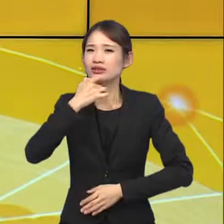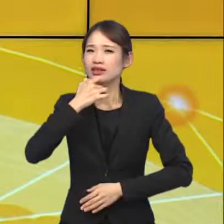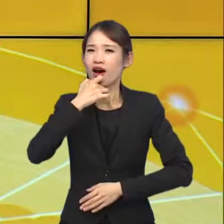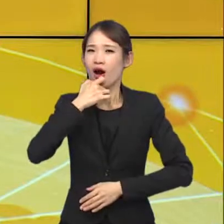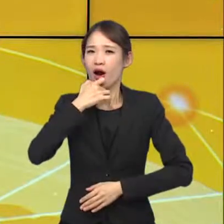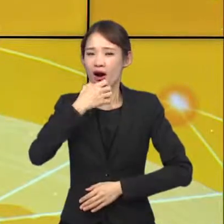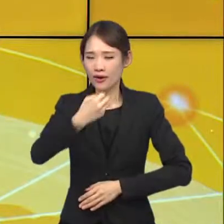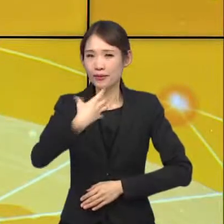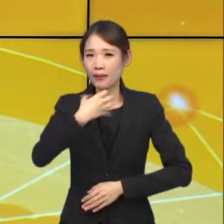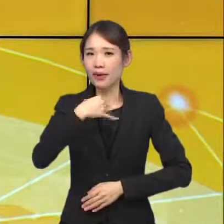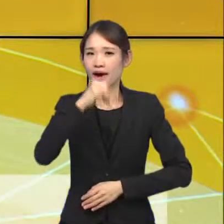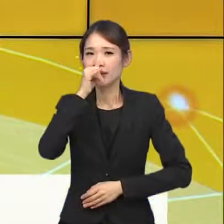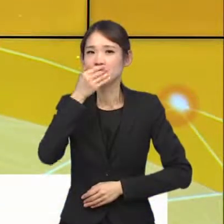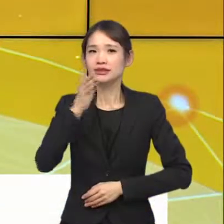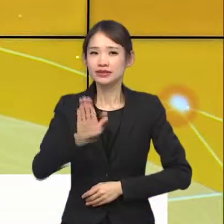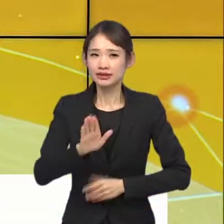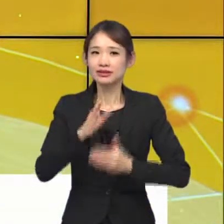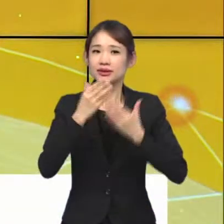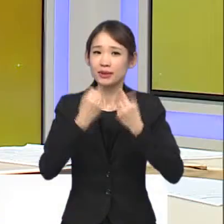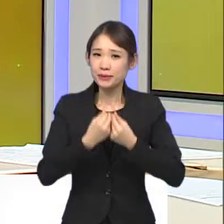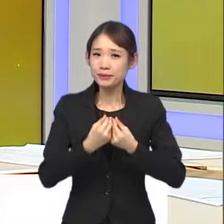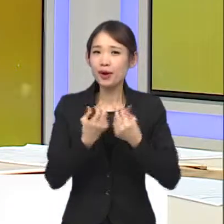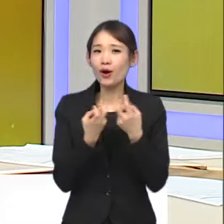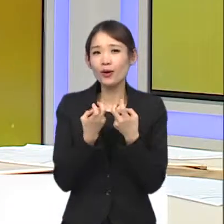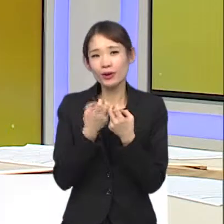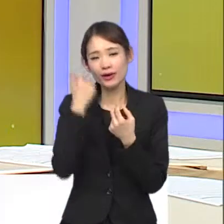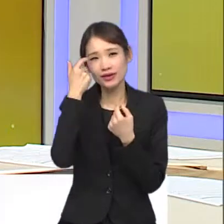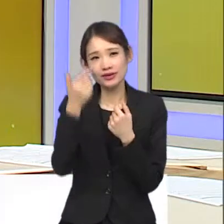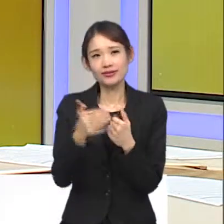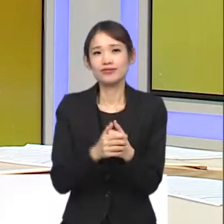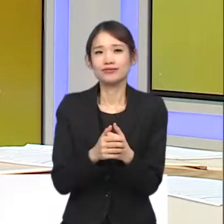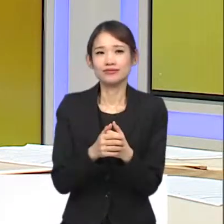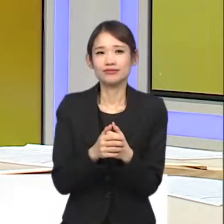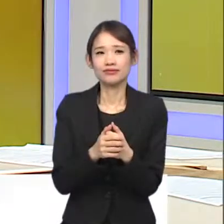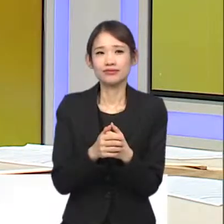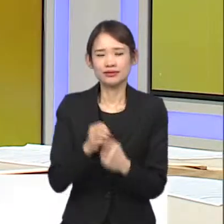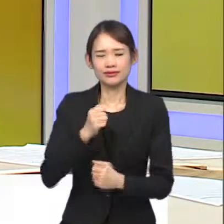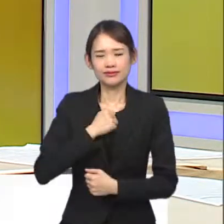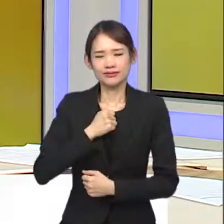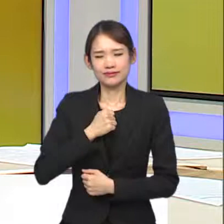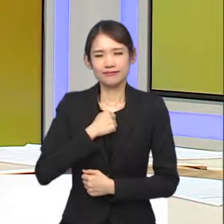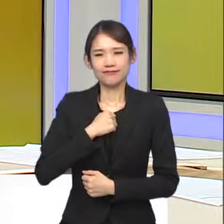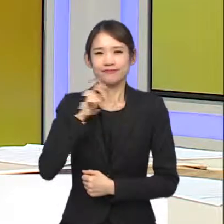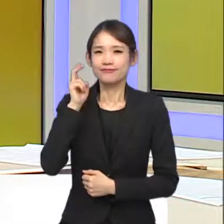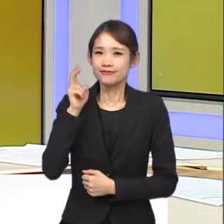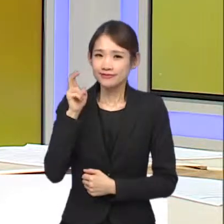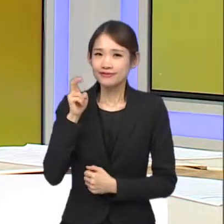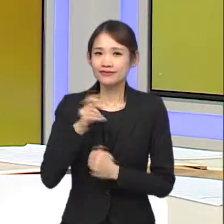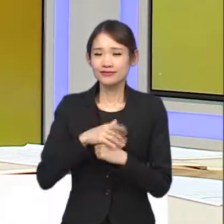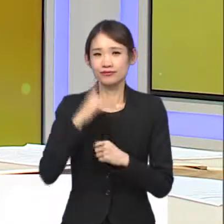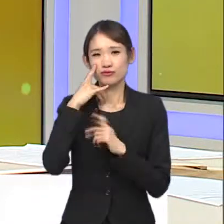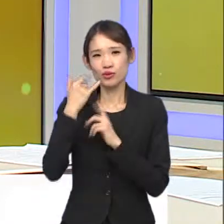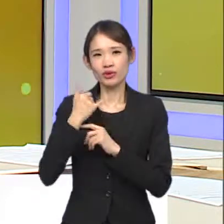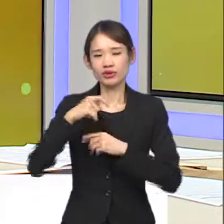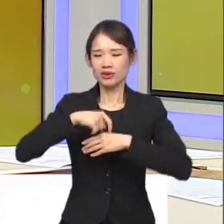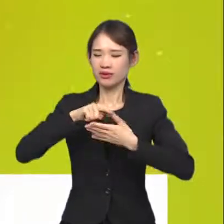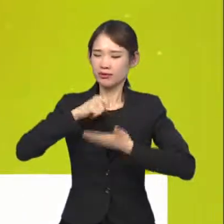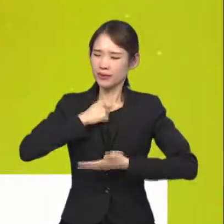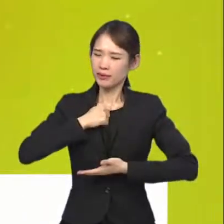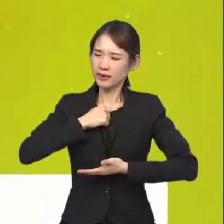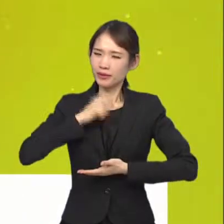있다고 해요 이런 경우에 좀 어떻게 해야 될까요 네 이제 답답할 시계 쪽 운이 리의 답답하신 마음에